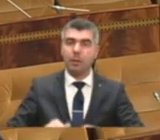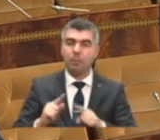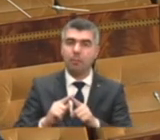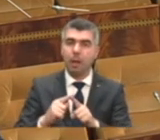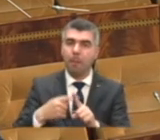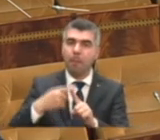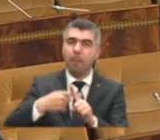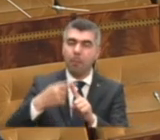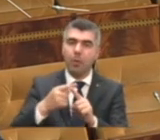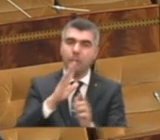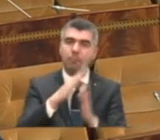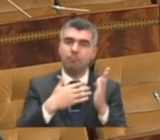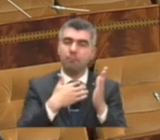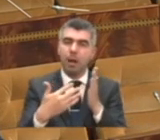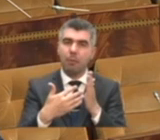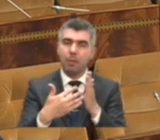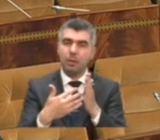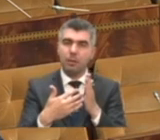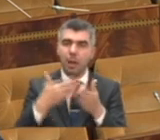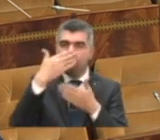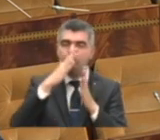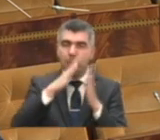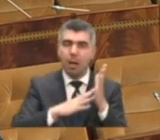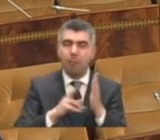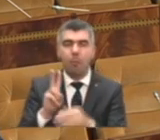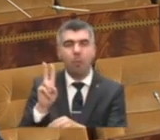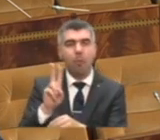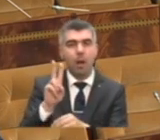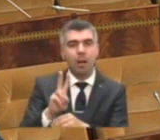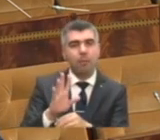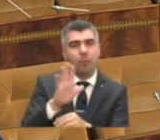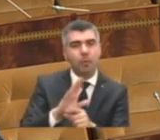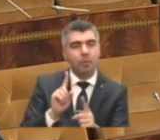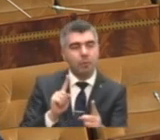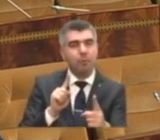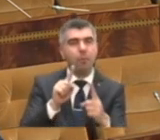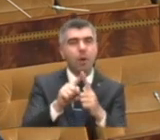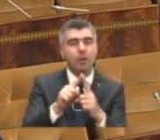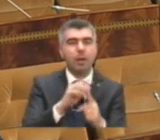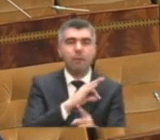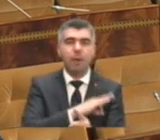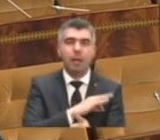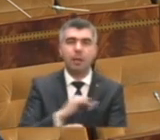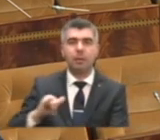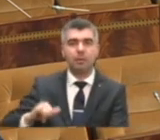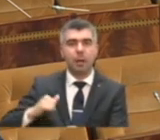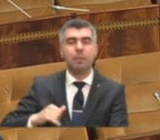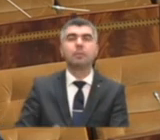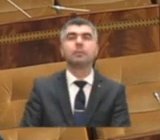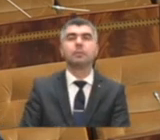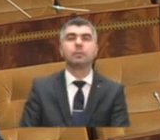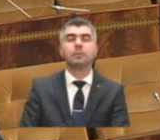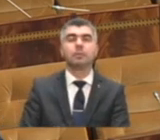نوعي على البرنامج الوطني للتخييم من حيث جودة التنظيم وتحسين العرض الموجه لفائدة الشباب، على اعتبار